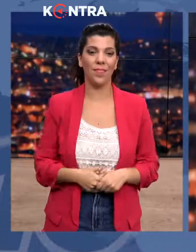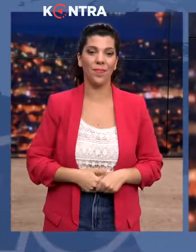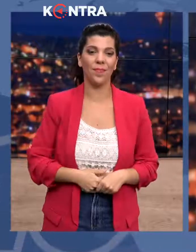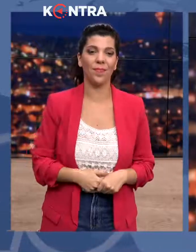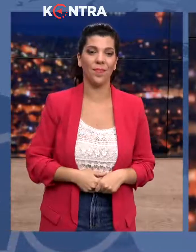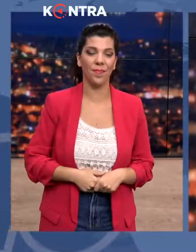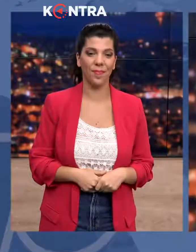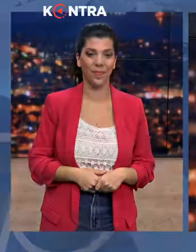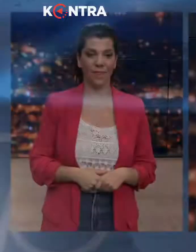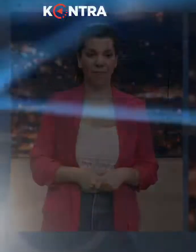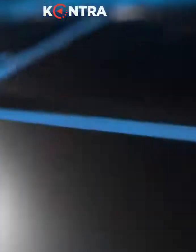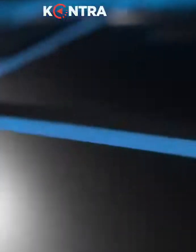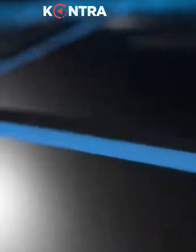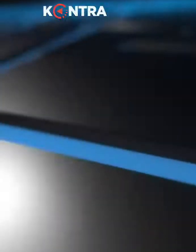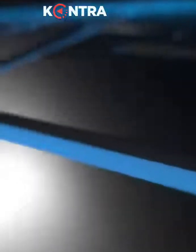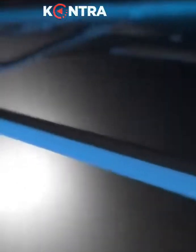σας